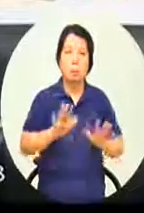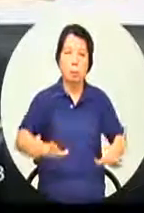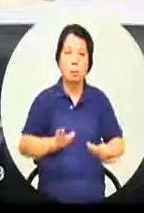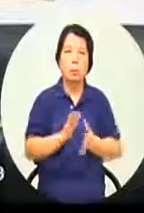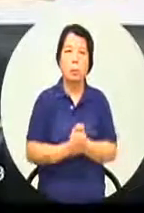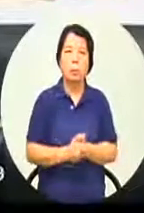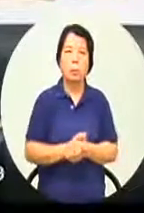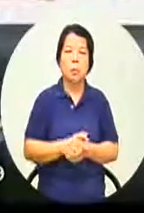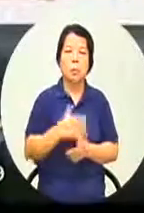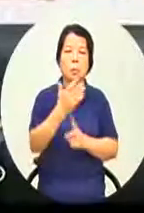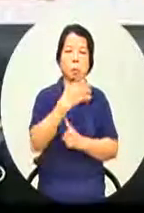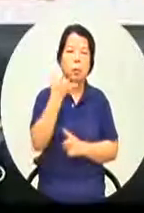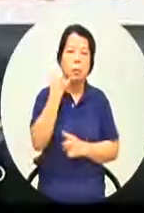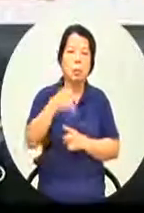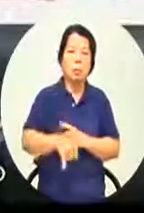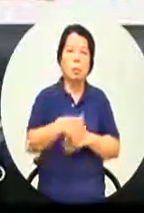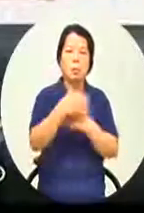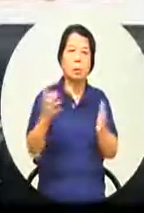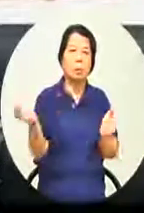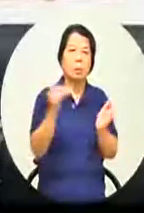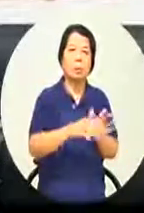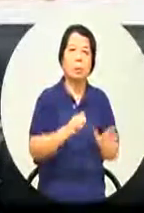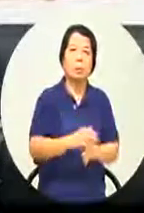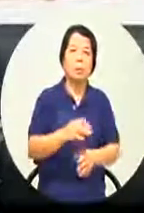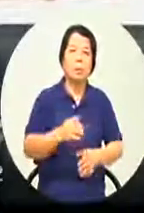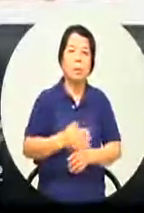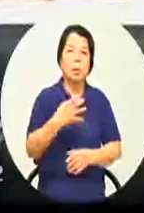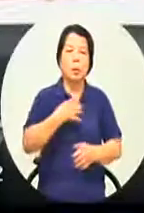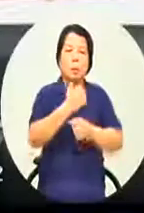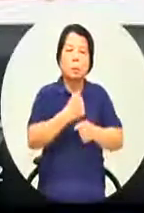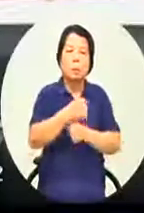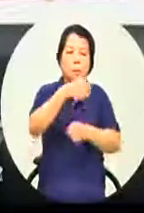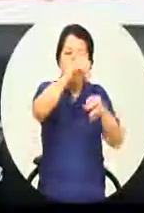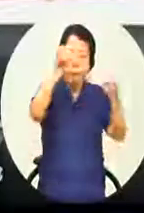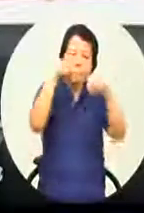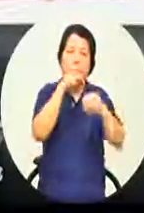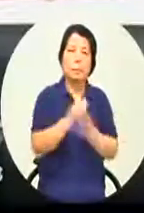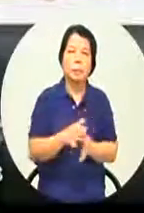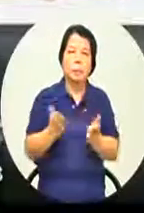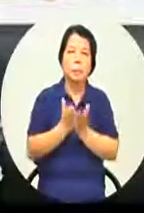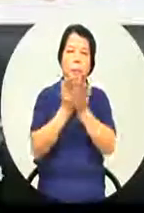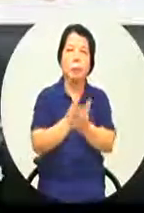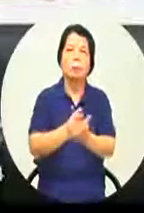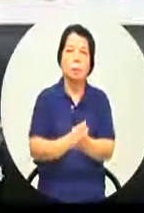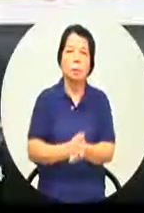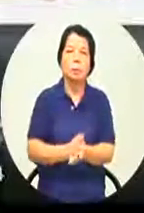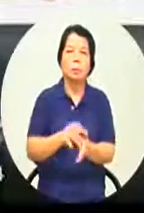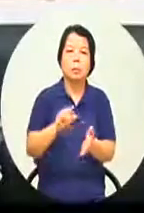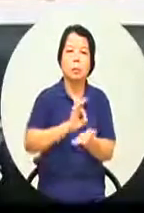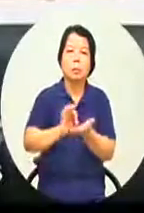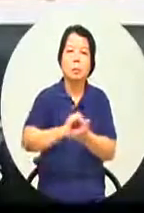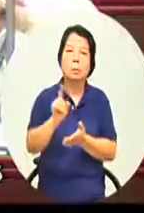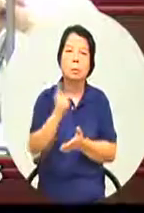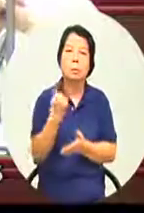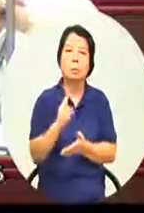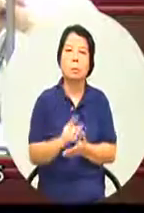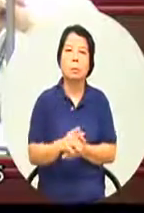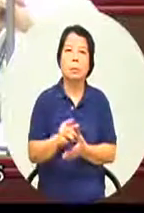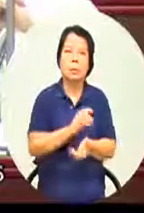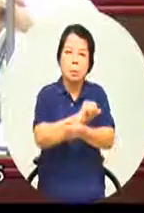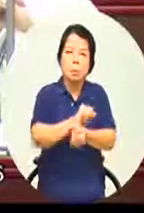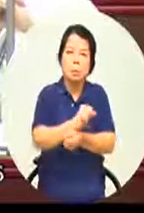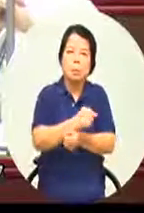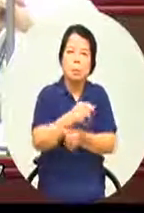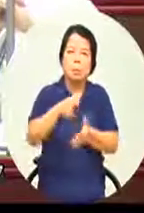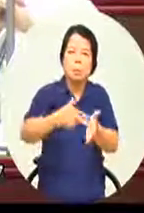前旗津跟到哈马星这一段的这个渡轮，目前它的能源是用哪一种方式来运行？ 目前都还是用柴